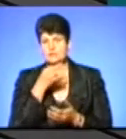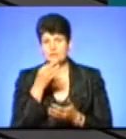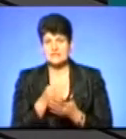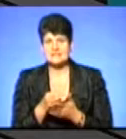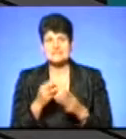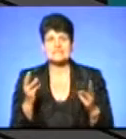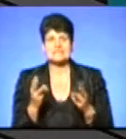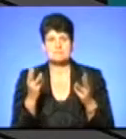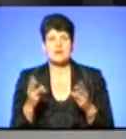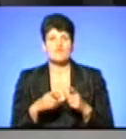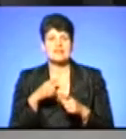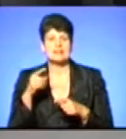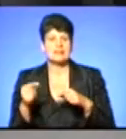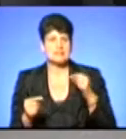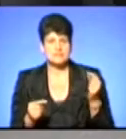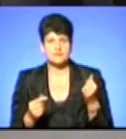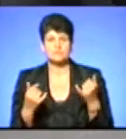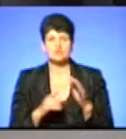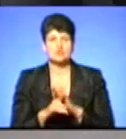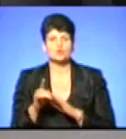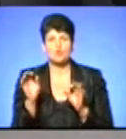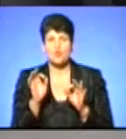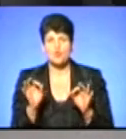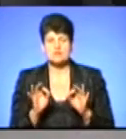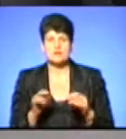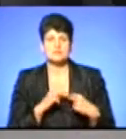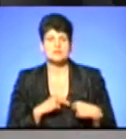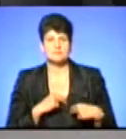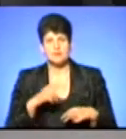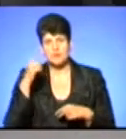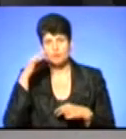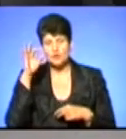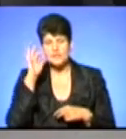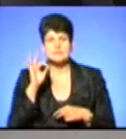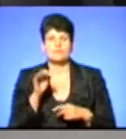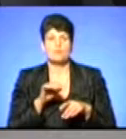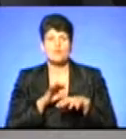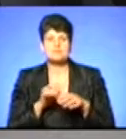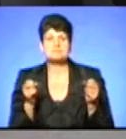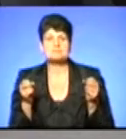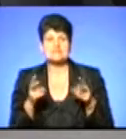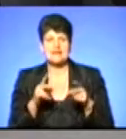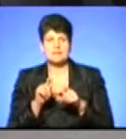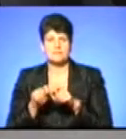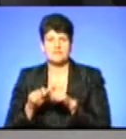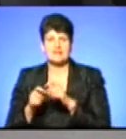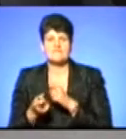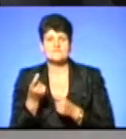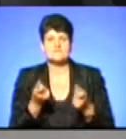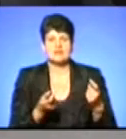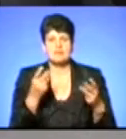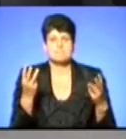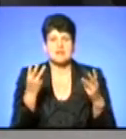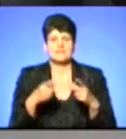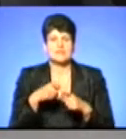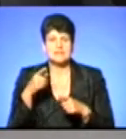за спалюванням листя. З початку осені працівники муніципальної поліції та екологічної інспекції проводять спеціальні рейди на виявлення паліїв